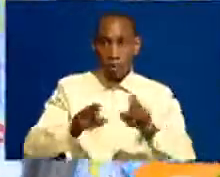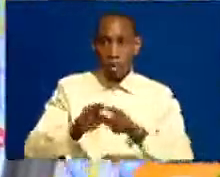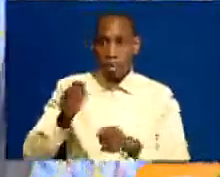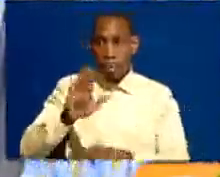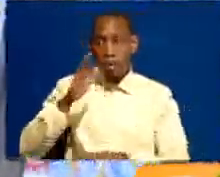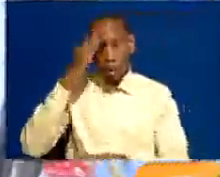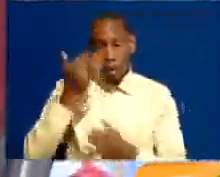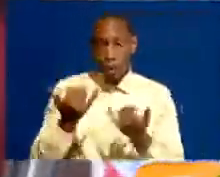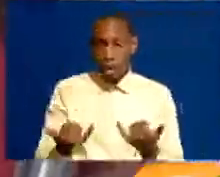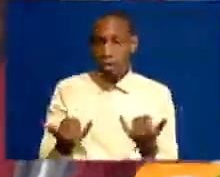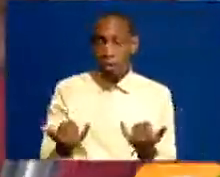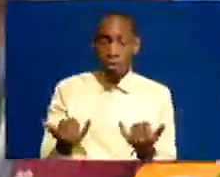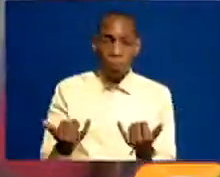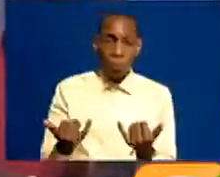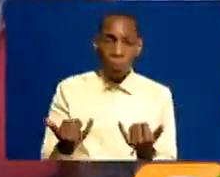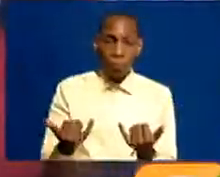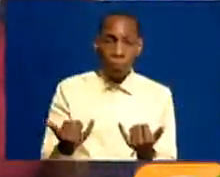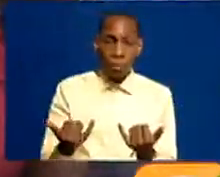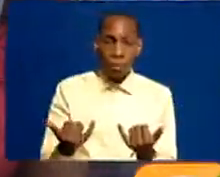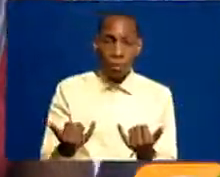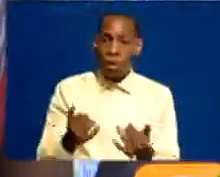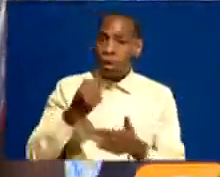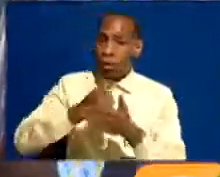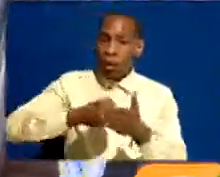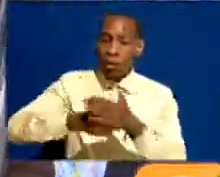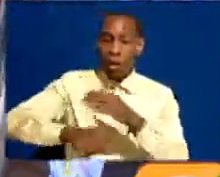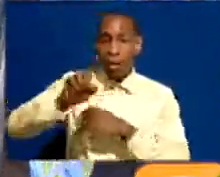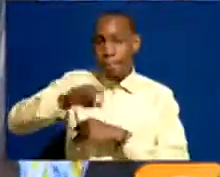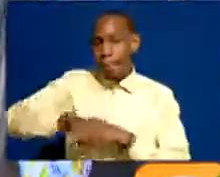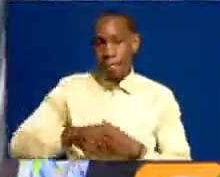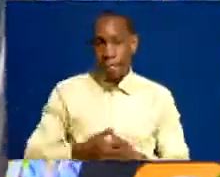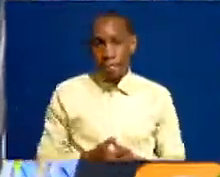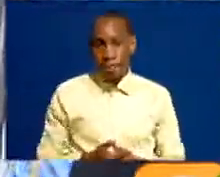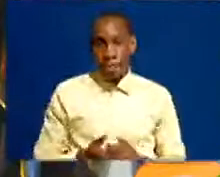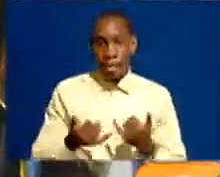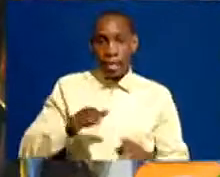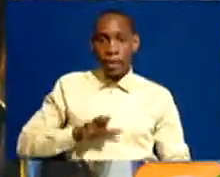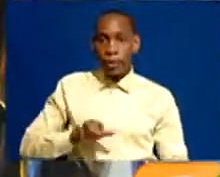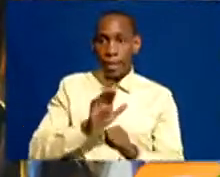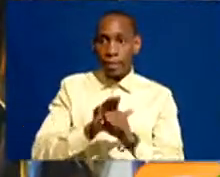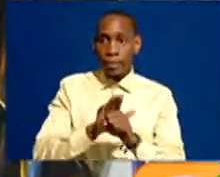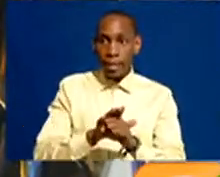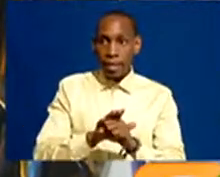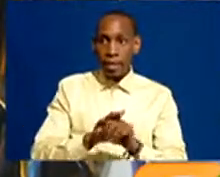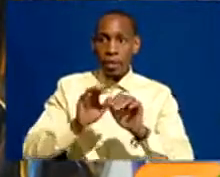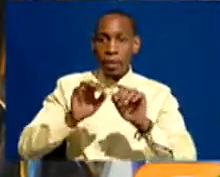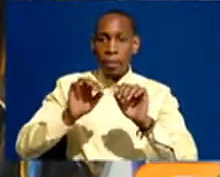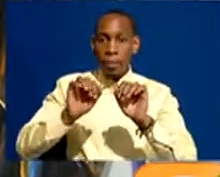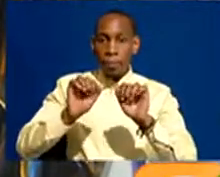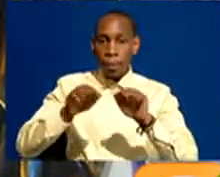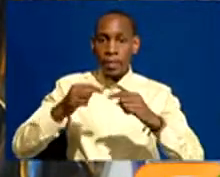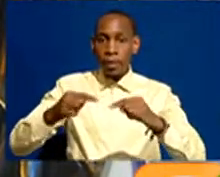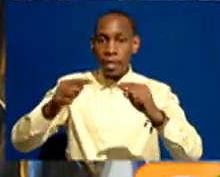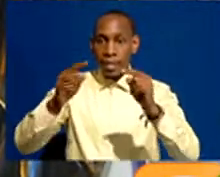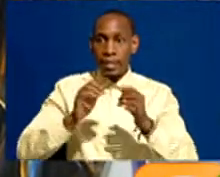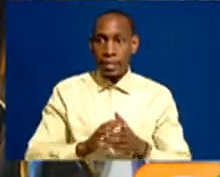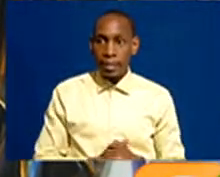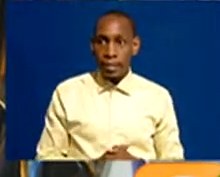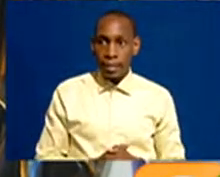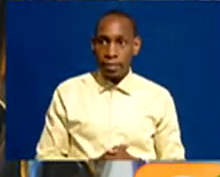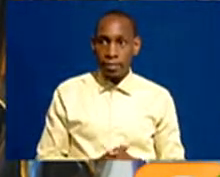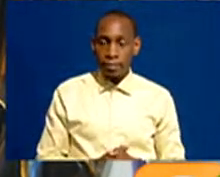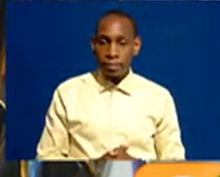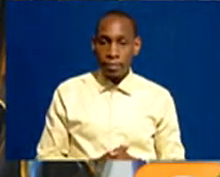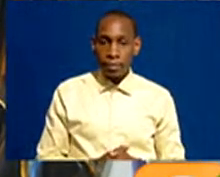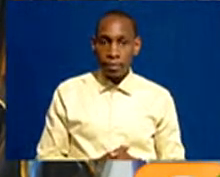siku hizi mambo ni kutafuta. So wanawake wengi wanaweza, na uwe mwanamke yako hapa anaogopa